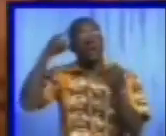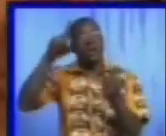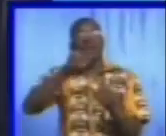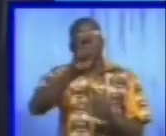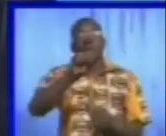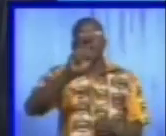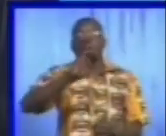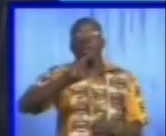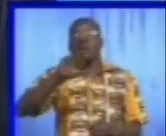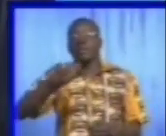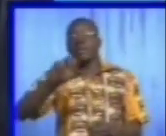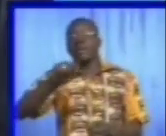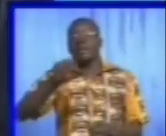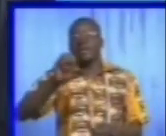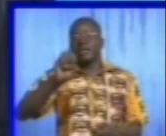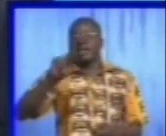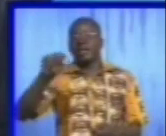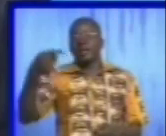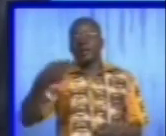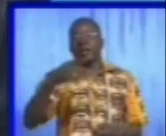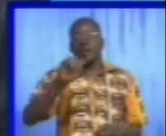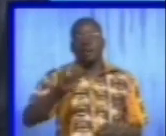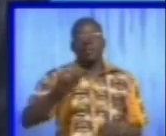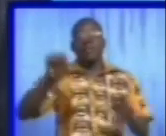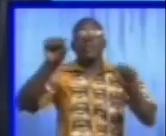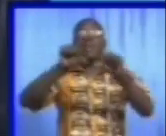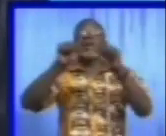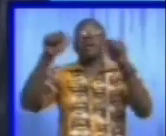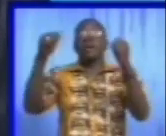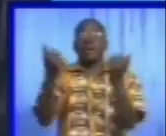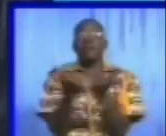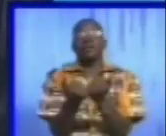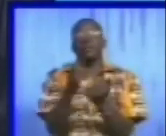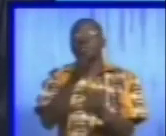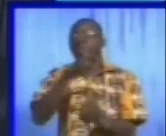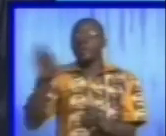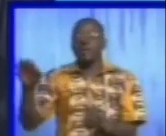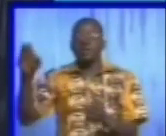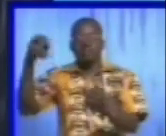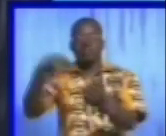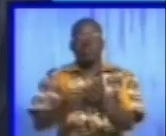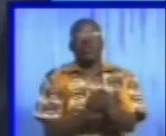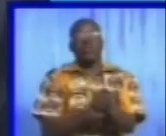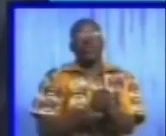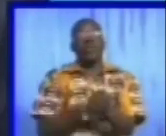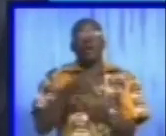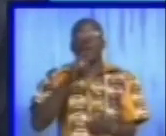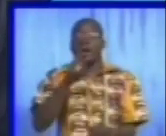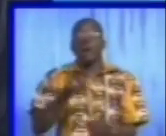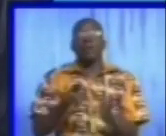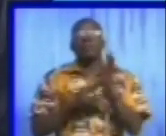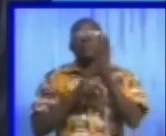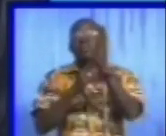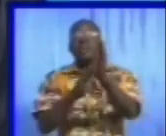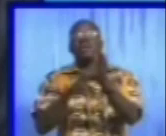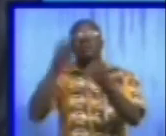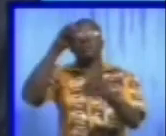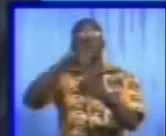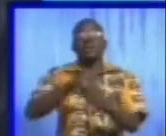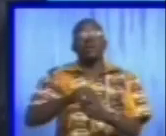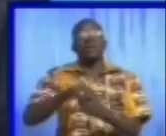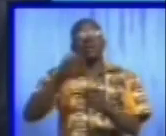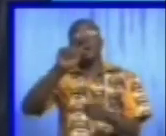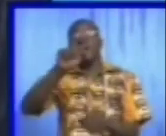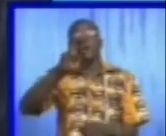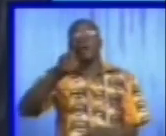Salmatenga. De son côté, l'association Burkina Nouveau est désormais représentée dans les arrondissements 9